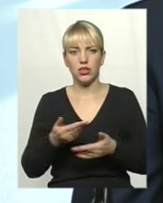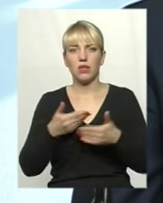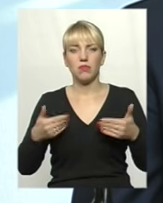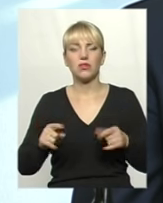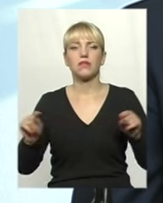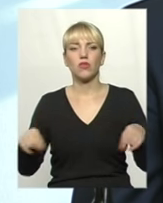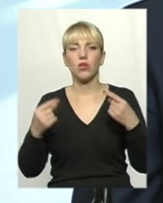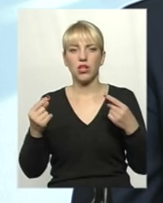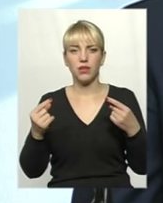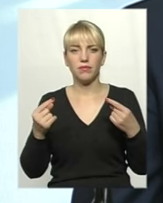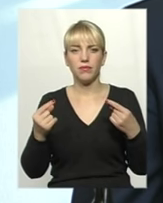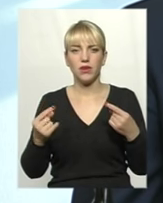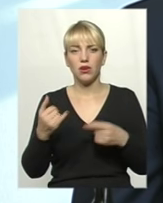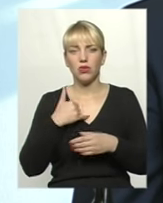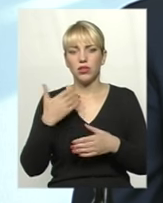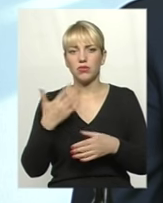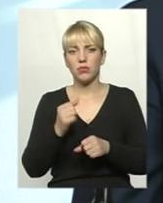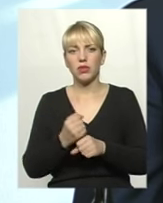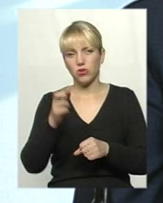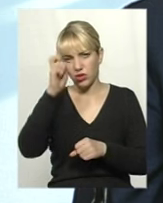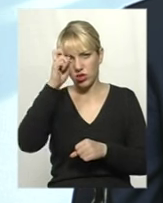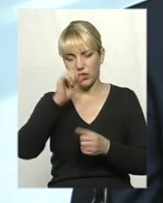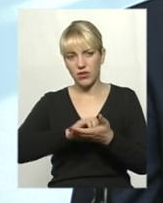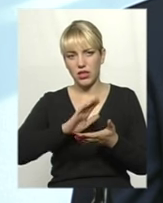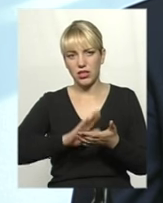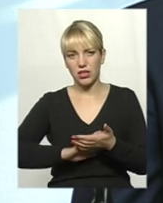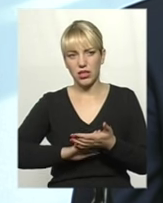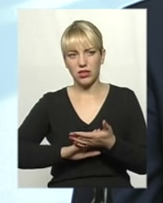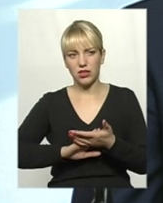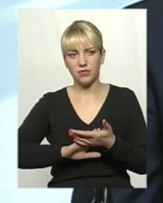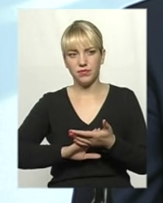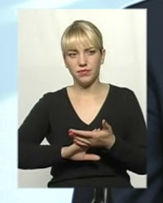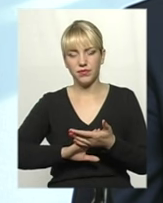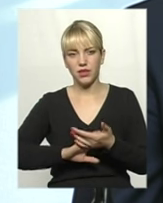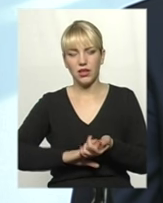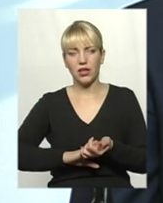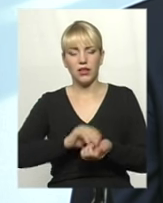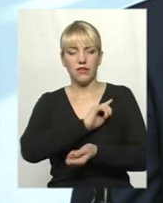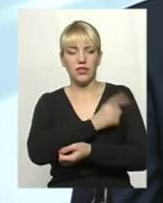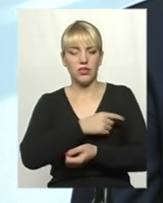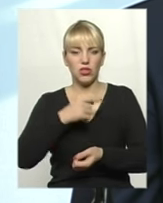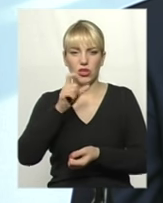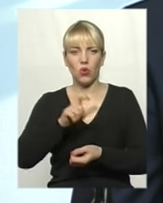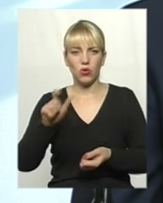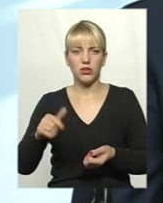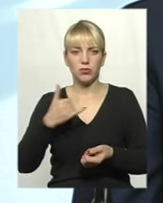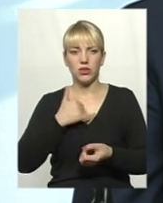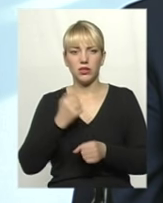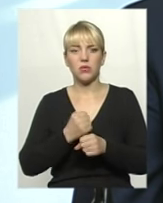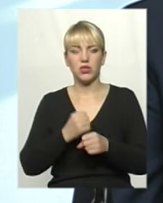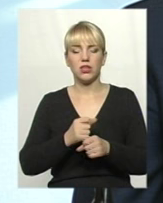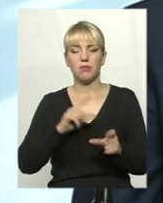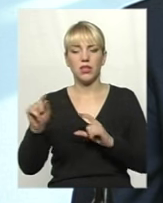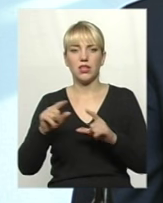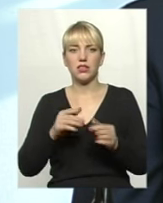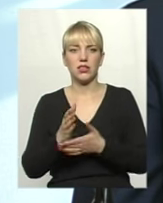створили, значить, у нас працює вже державний реєстратор юридичних фізичних осіб. У нас працює, значить, міграційна